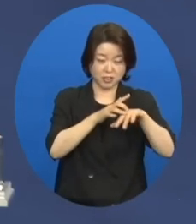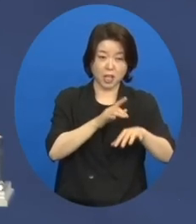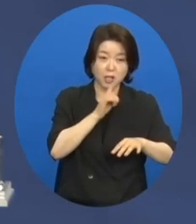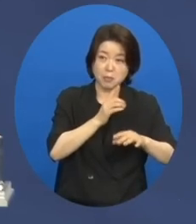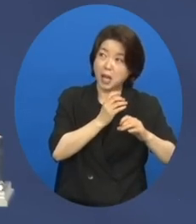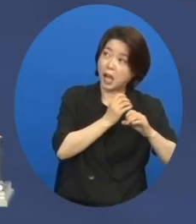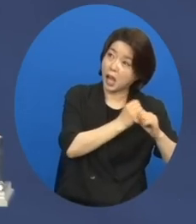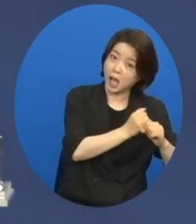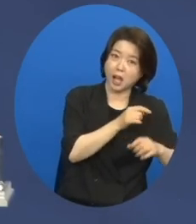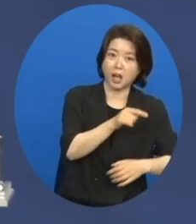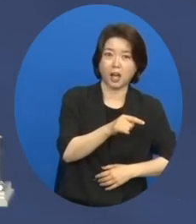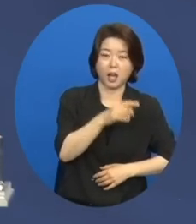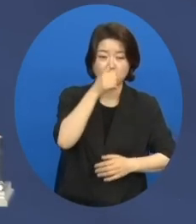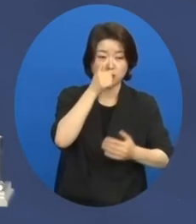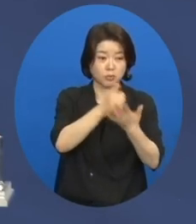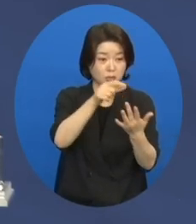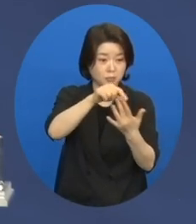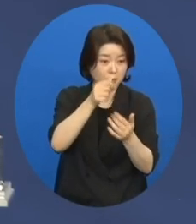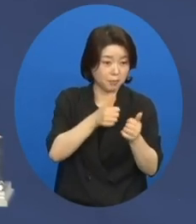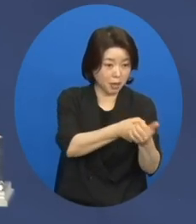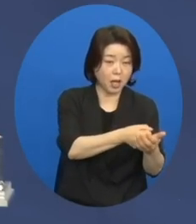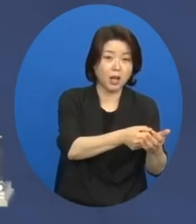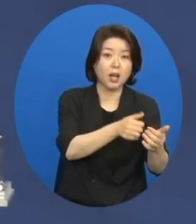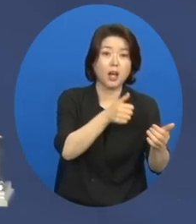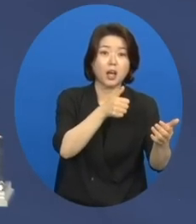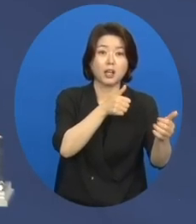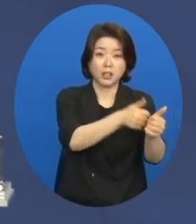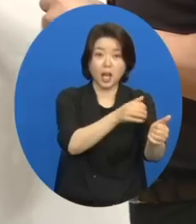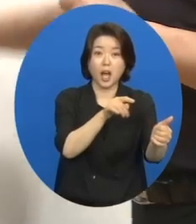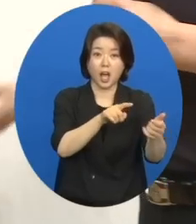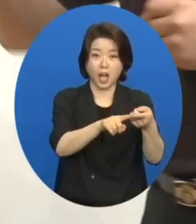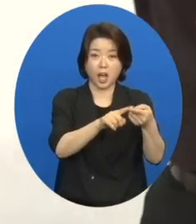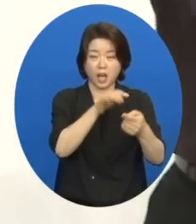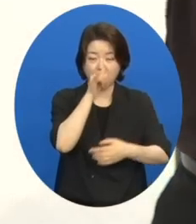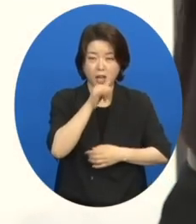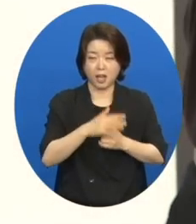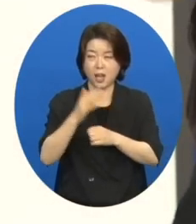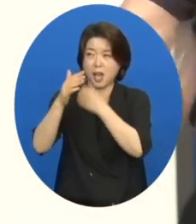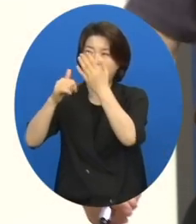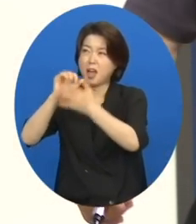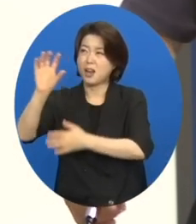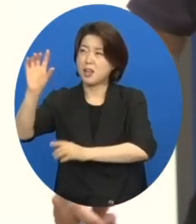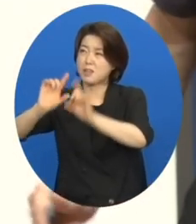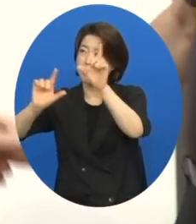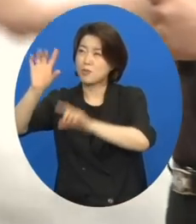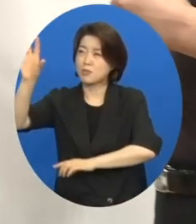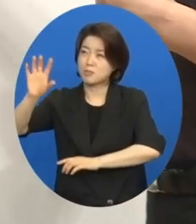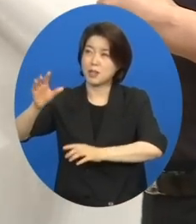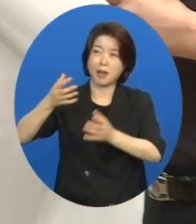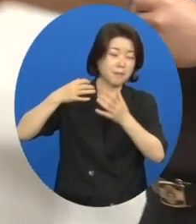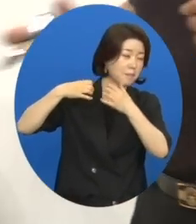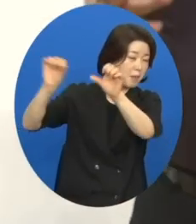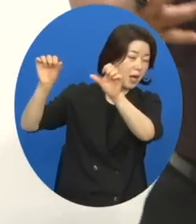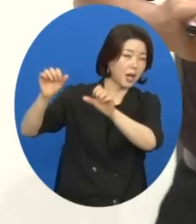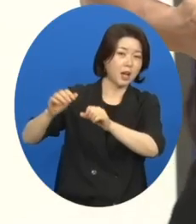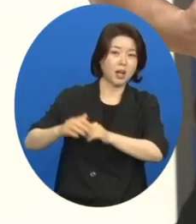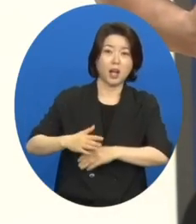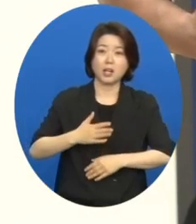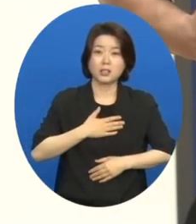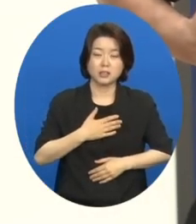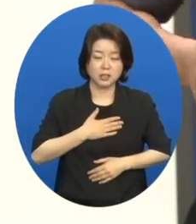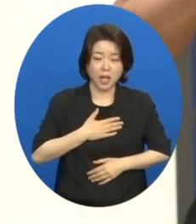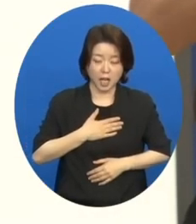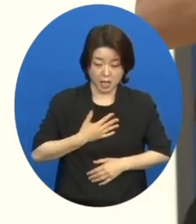듣고 죄를 선택하는 순간 그때 하나님의 원형은 완전히 깨어지고 나라고